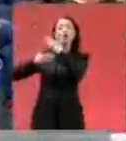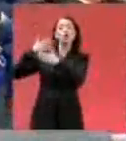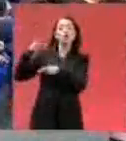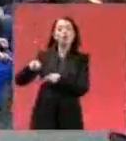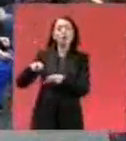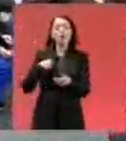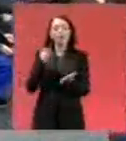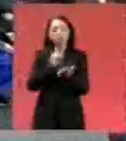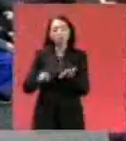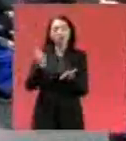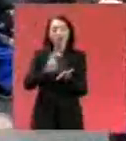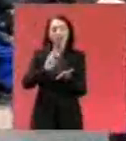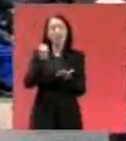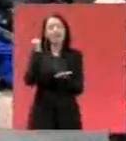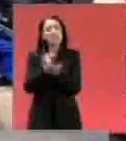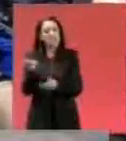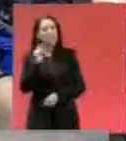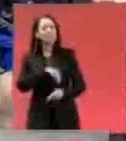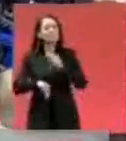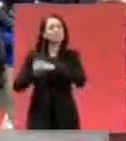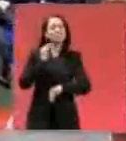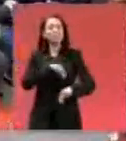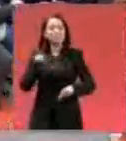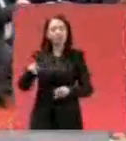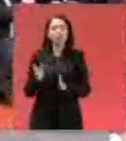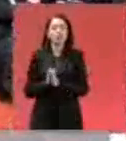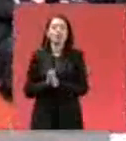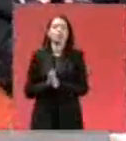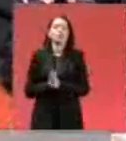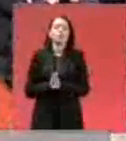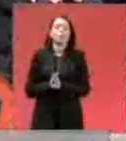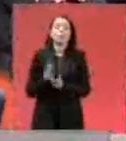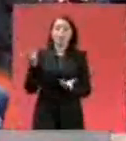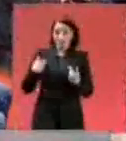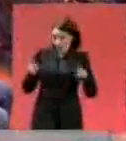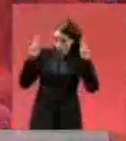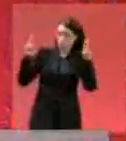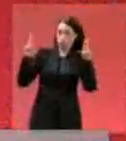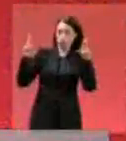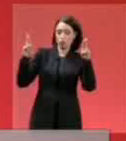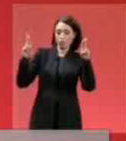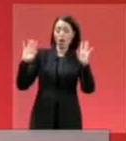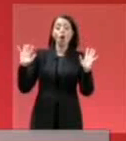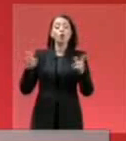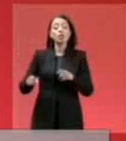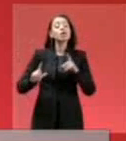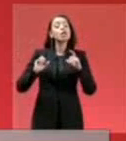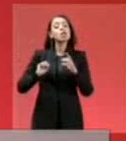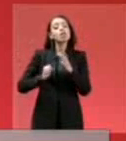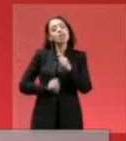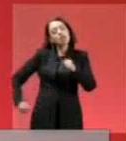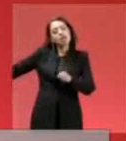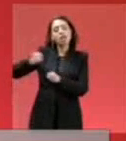η γραφειοκρατία αλλά και τα συμφέροντα της το στερούσαν. Και ελπίζω ότι η νέα Δημοτική